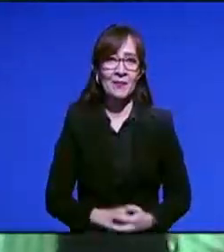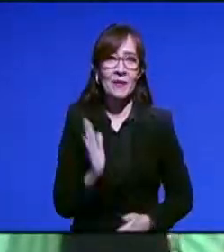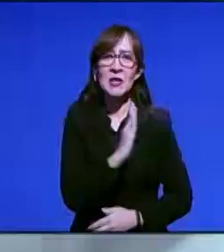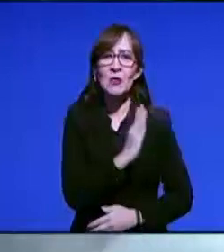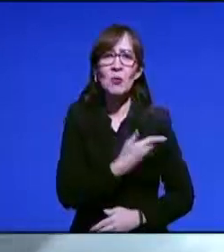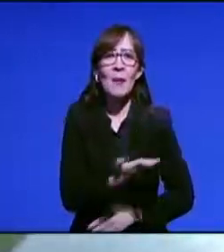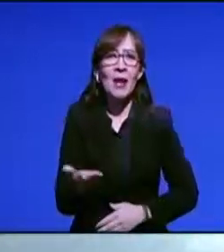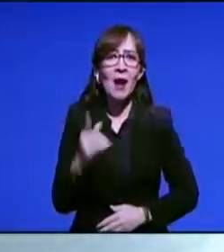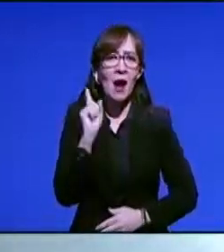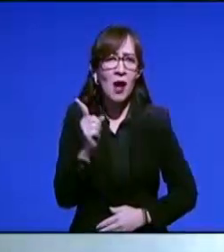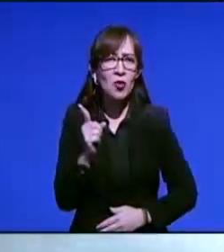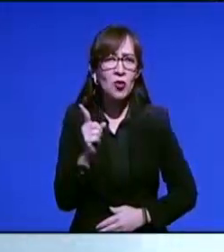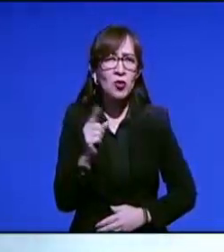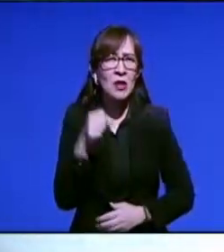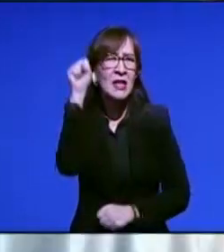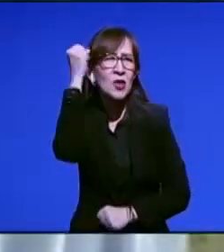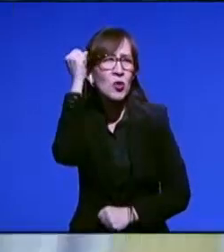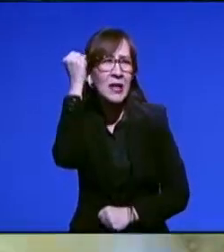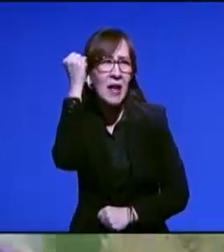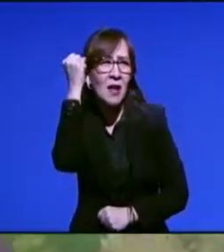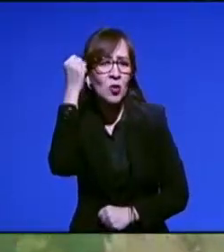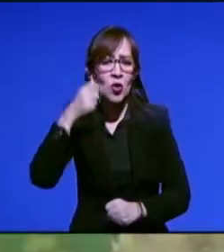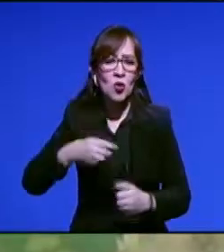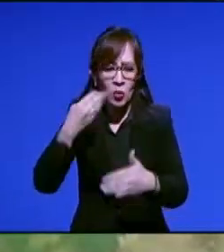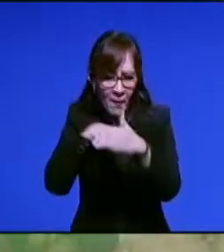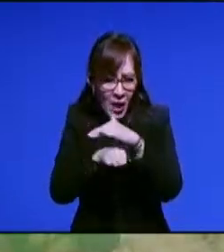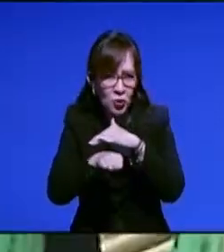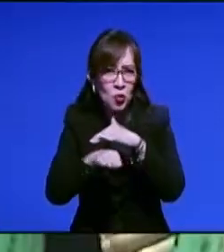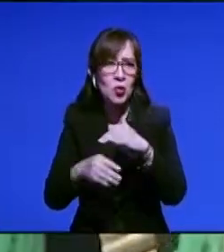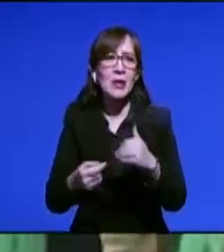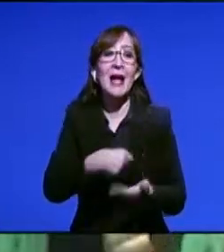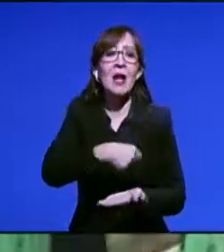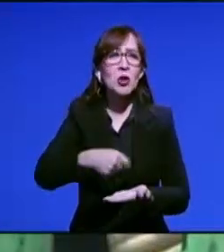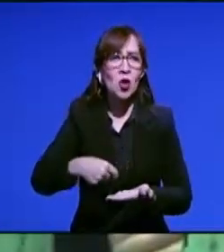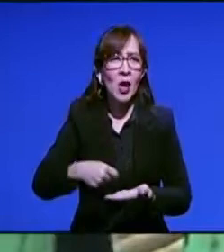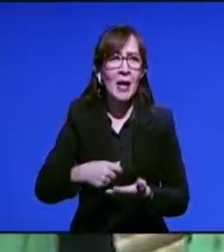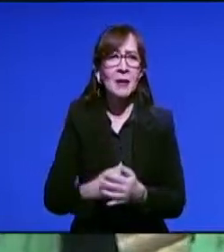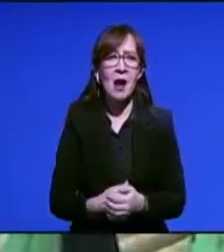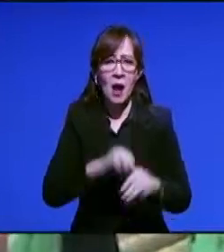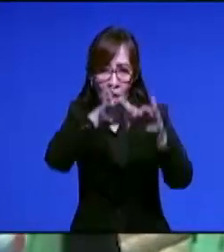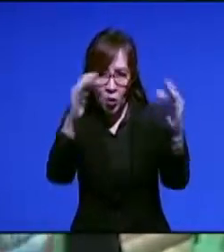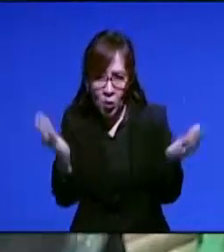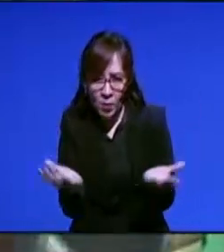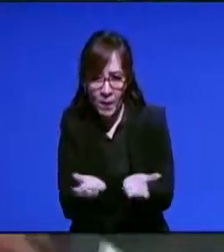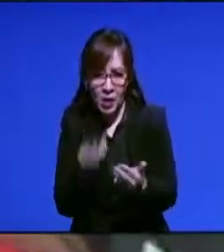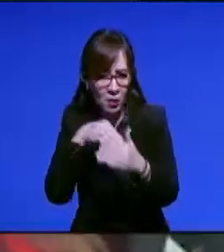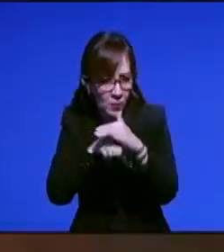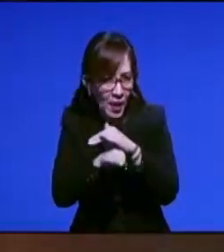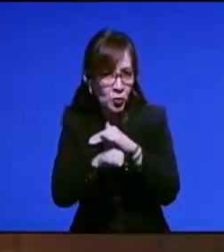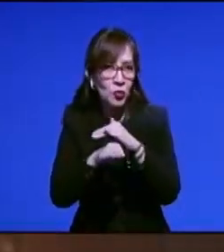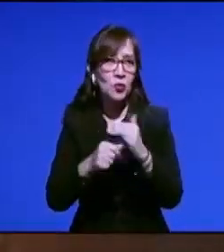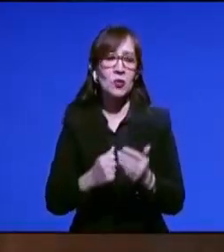Sebelumnya mereka harus bersusah payah untuk masuk ke dalam sekolahnya sendiri karena sekolahnya disegel warga.